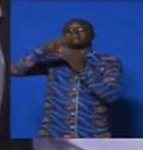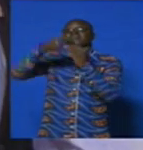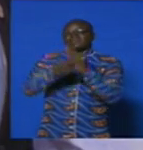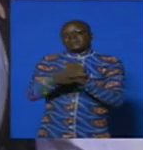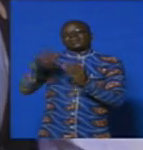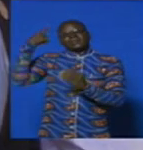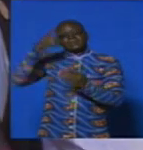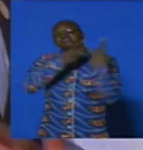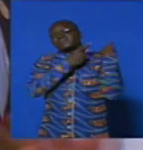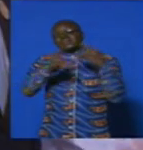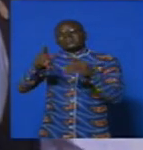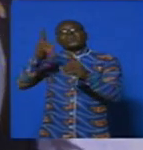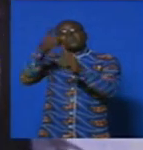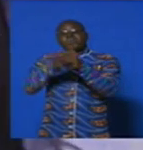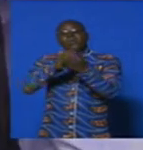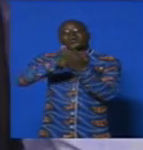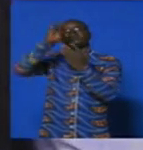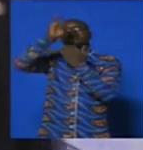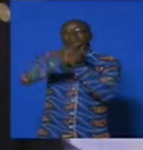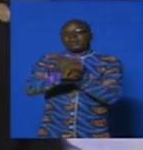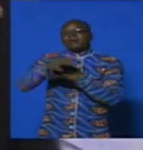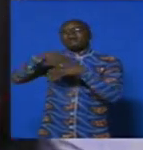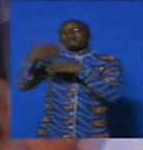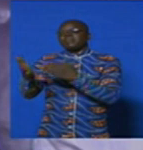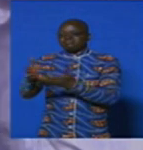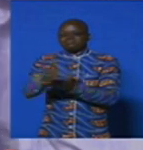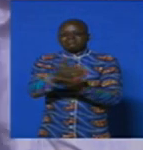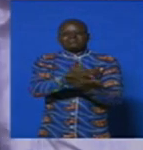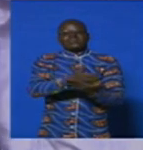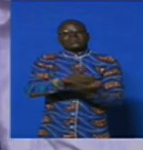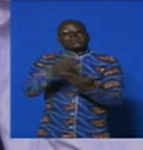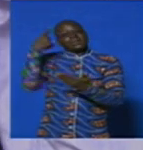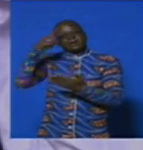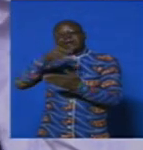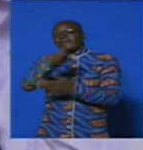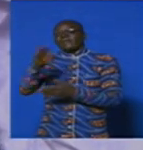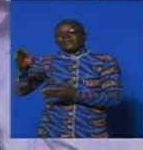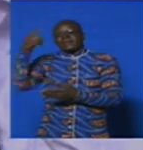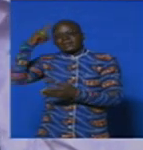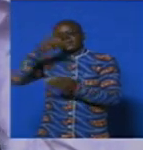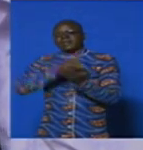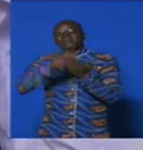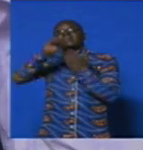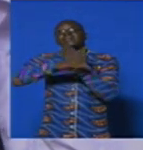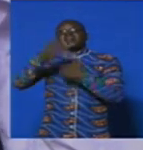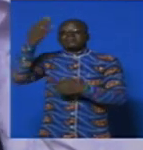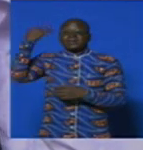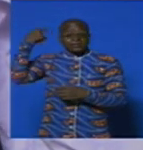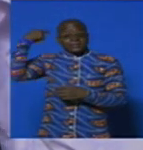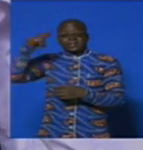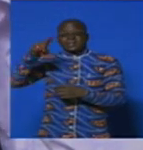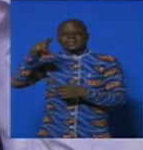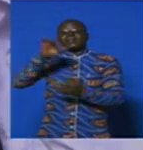le début du mois de mai, après les mobilisations que nous avions pu faire à Paris en décembre dernier et quelques mois plus tard à Bruxelles. Cela